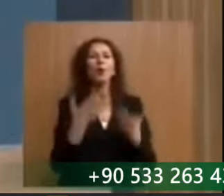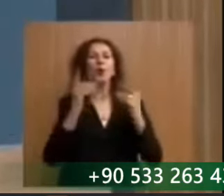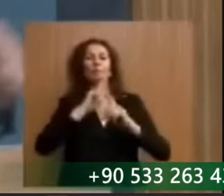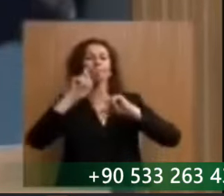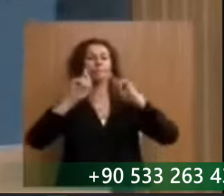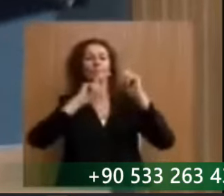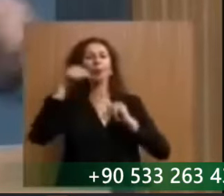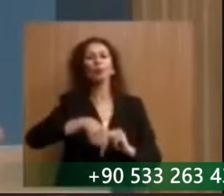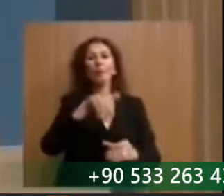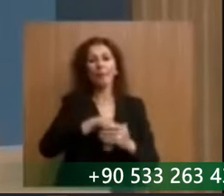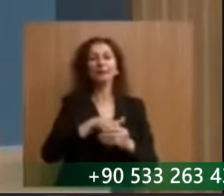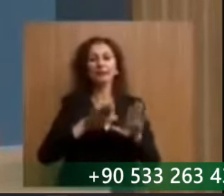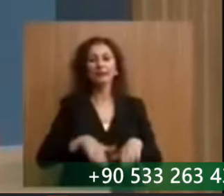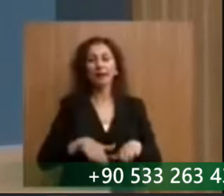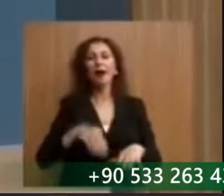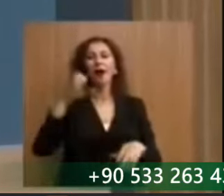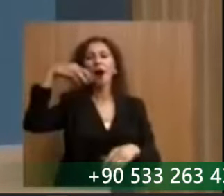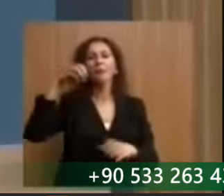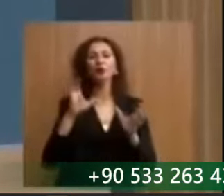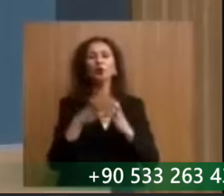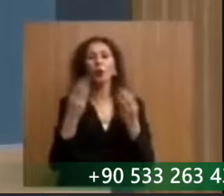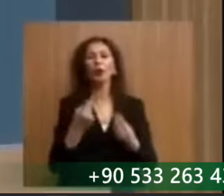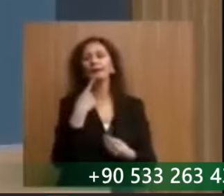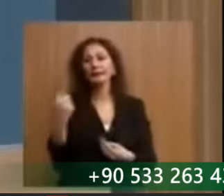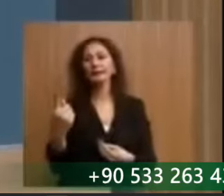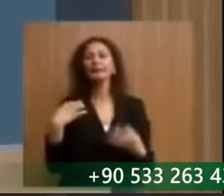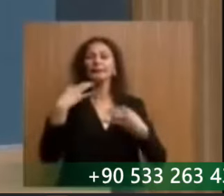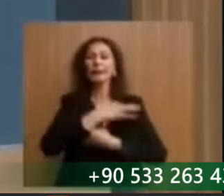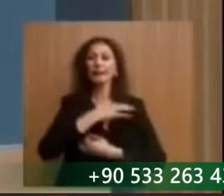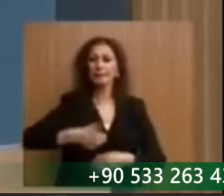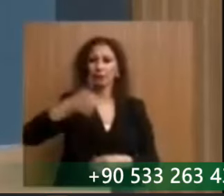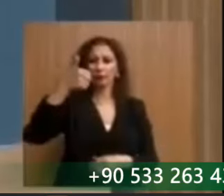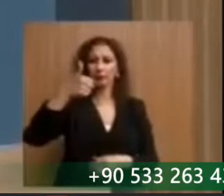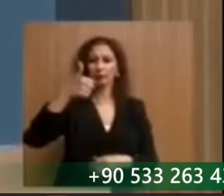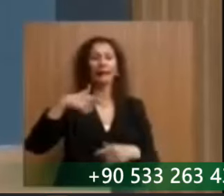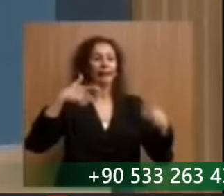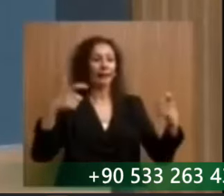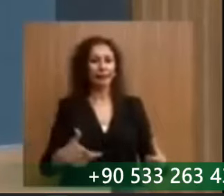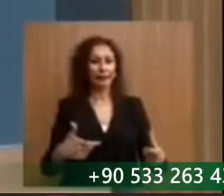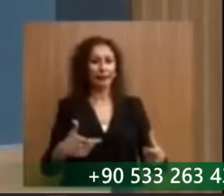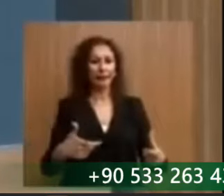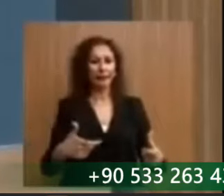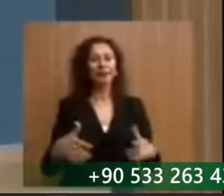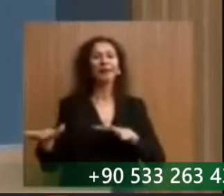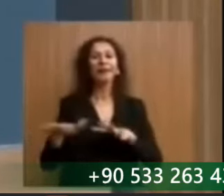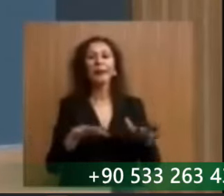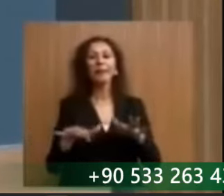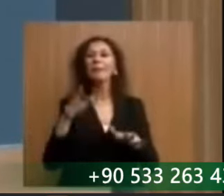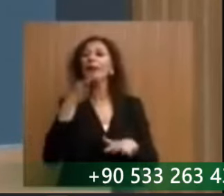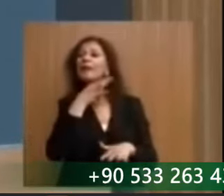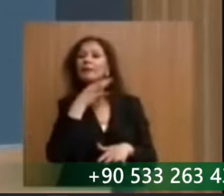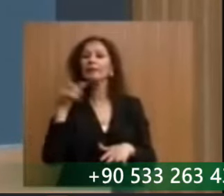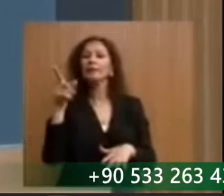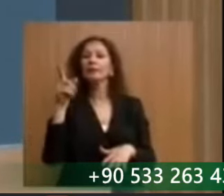kopardı. Bu meclisteydik. AK Parti grubu olarak dedik ki Sayın Başkan, kenti ve depremzedeyi yanıltmayın.